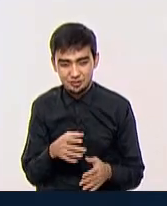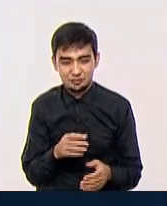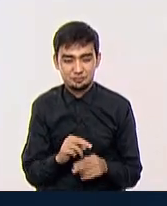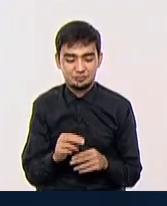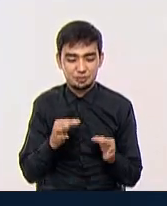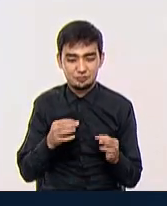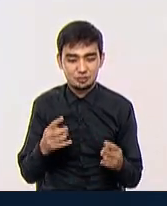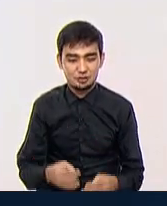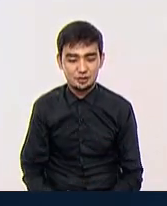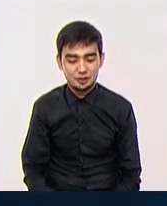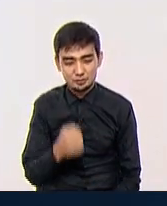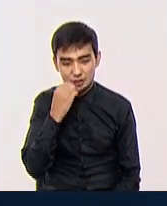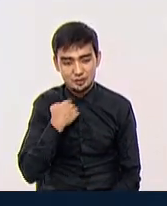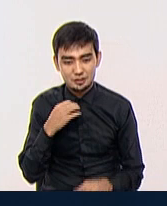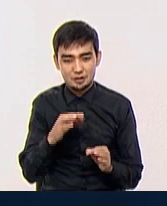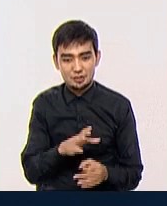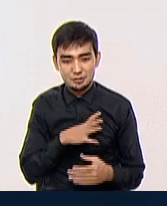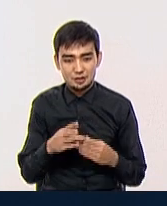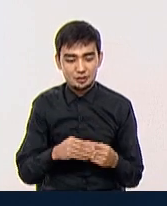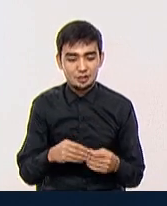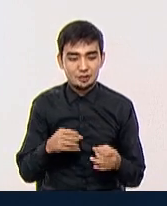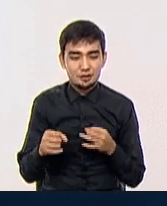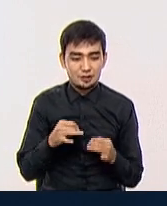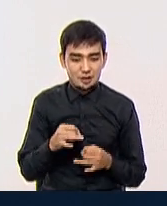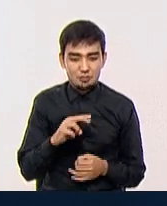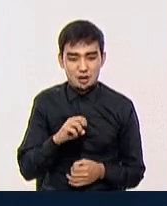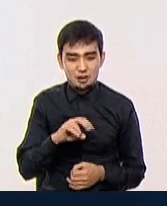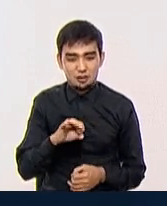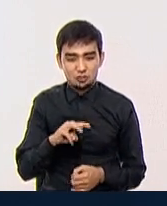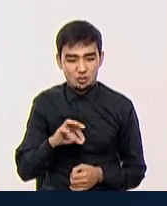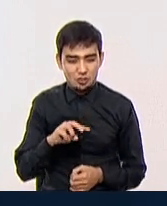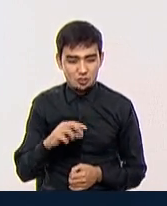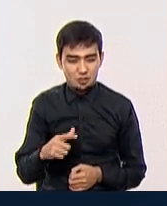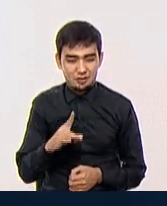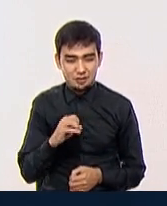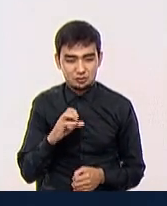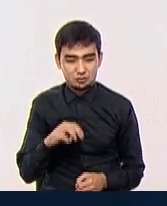Спасибо вам. Я напомню, что с нами на связи был политолог Расул Жумалы.